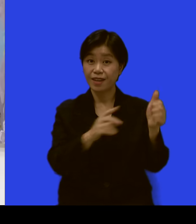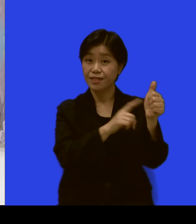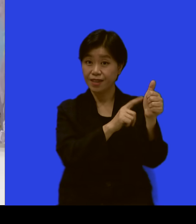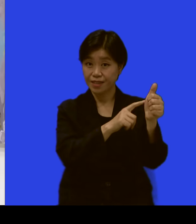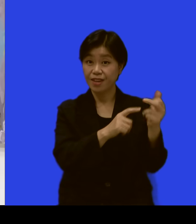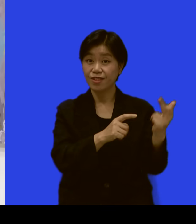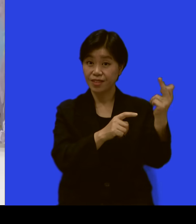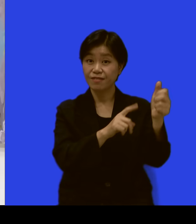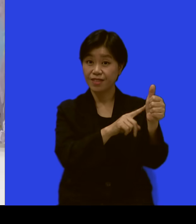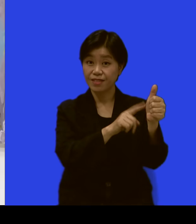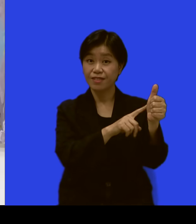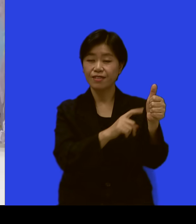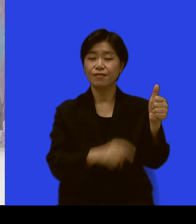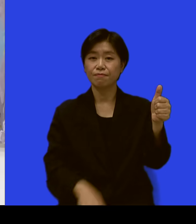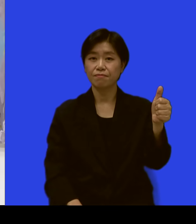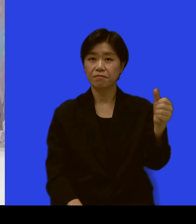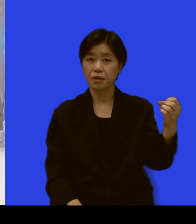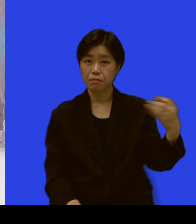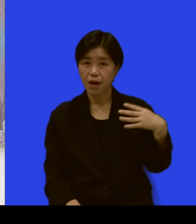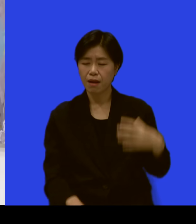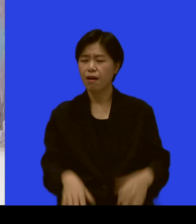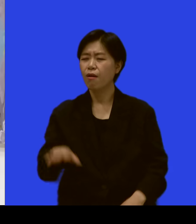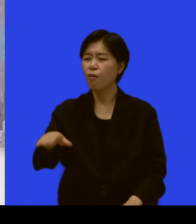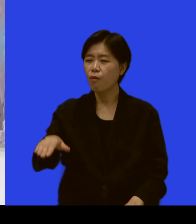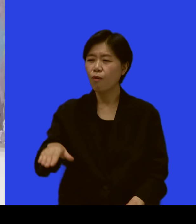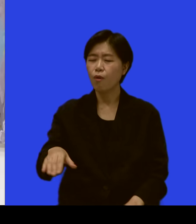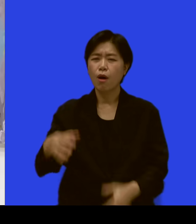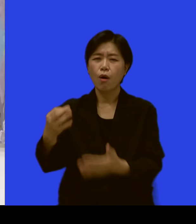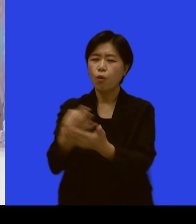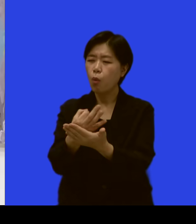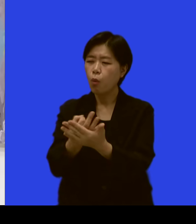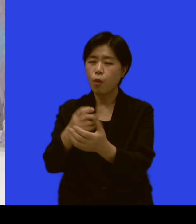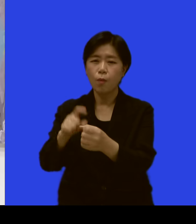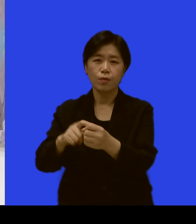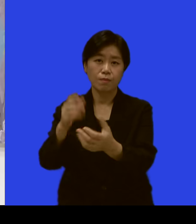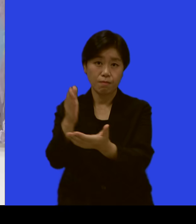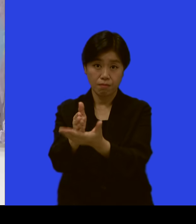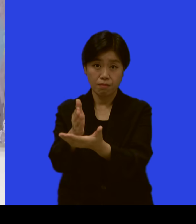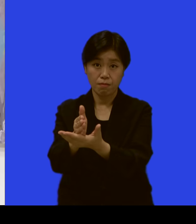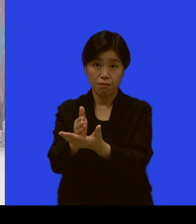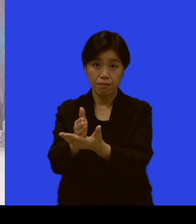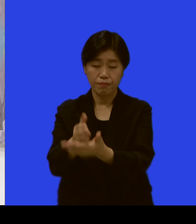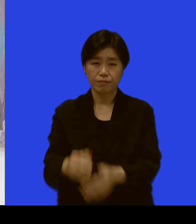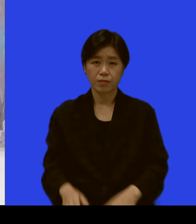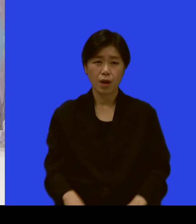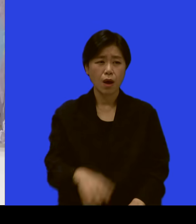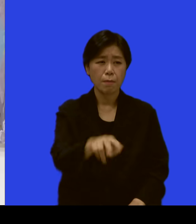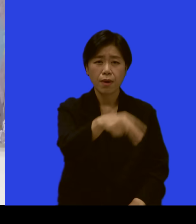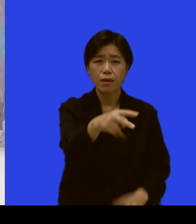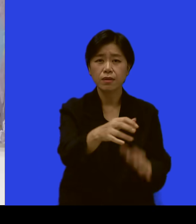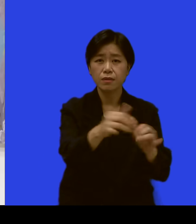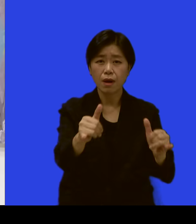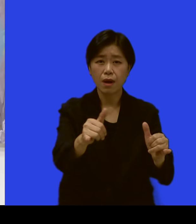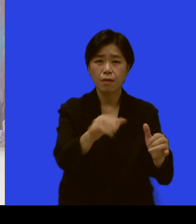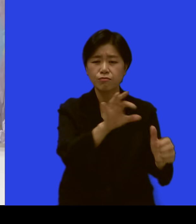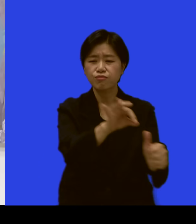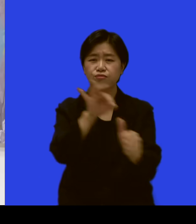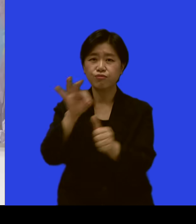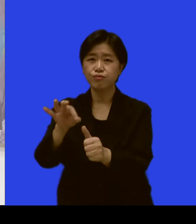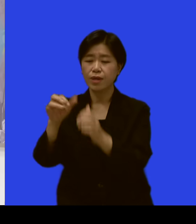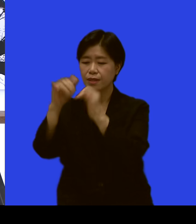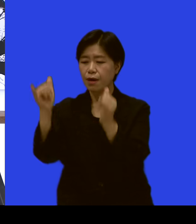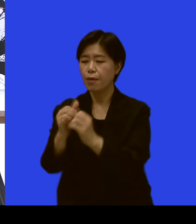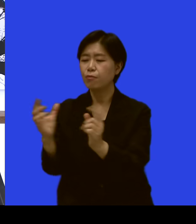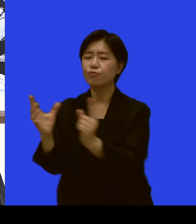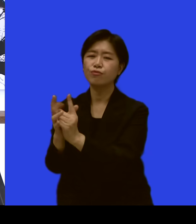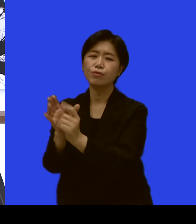보냈었던 형님이셔서 예. 우리 돈 버는 거 말고 예. 이런 친구들 다시 사회로 돌아와서 제자리 찾게 하는데 열심히